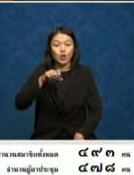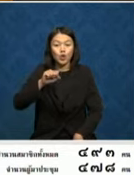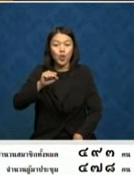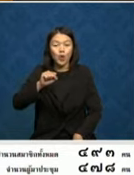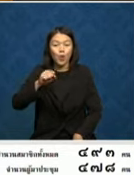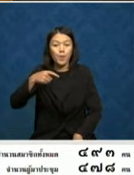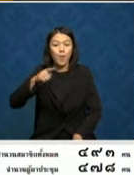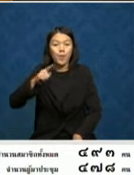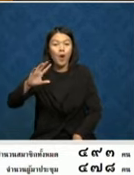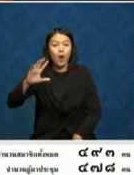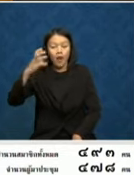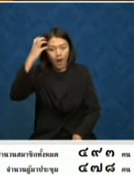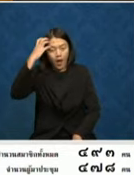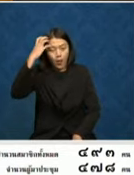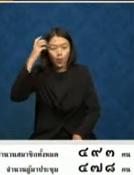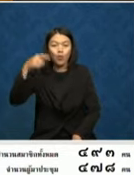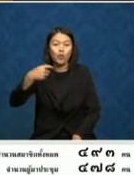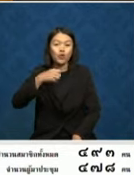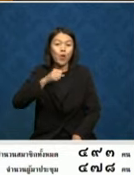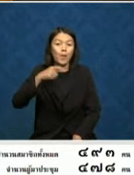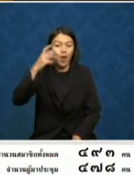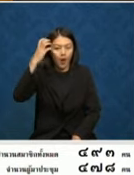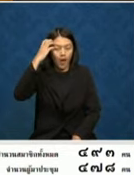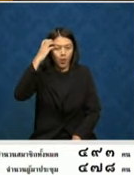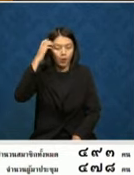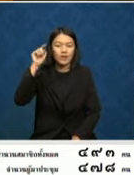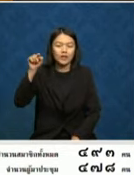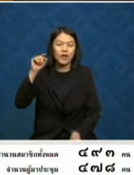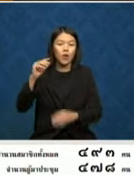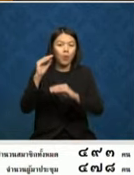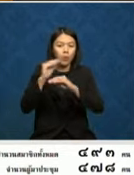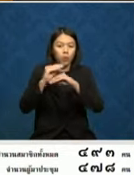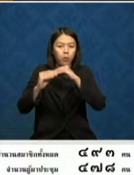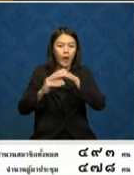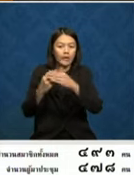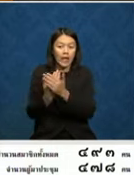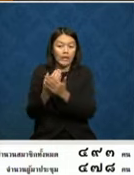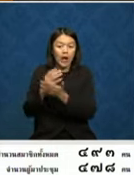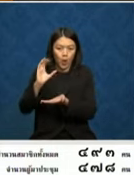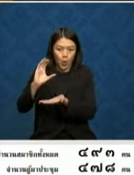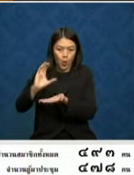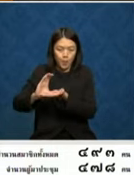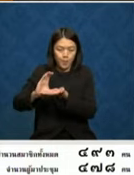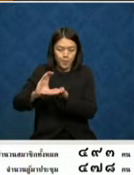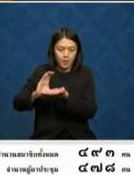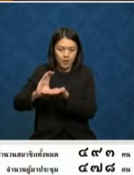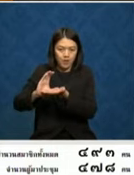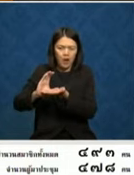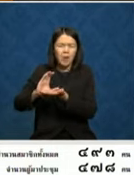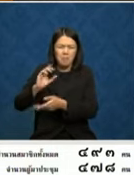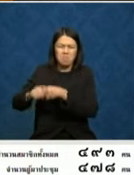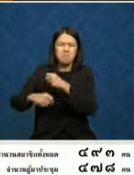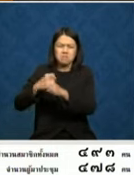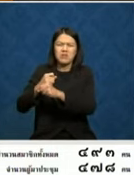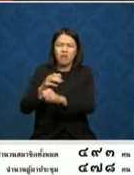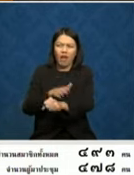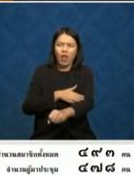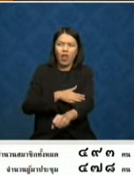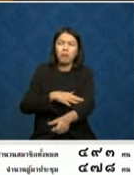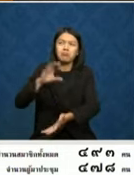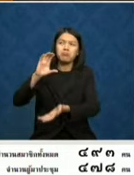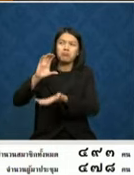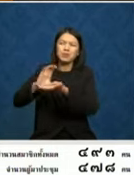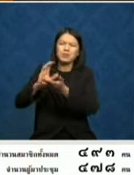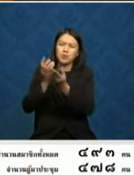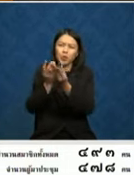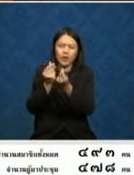าวนะครับที่เวียงจันทน์ต้องเรียนอย่างนี้ครับว่าโครงการนี้เนี่ยเป็นโครงการที่ตั้งงบประมาณไว้ หลายปีแล้วนะครับผมอาจจะจำตัว